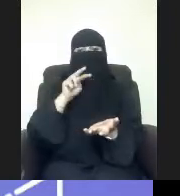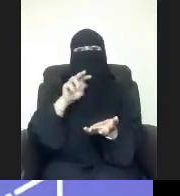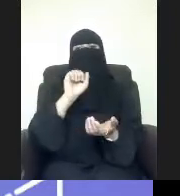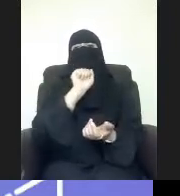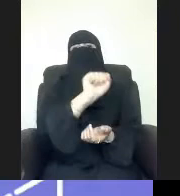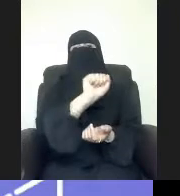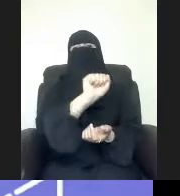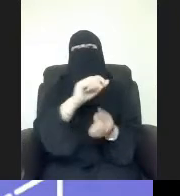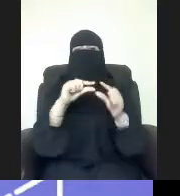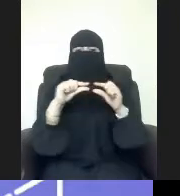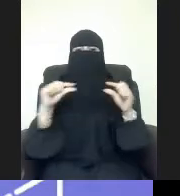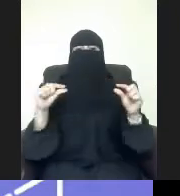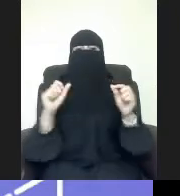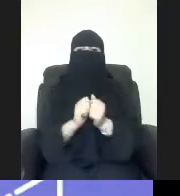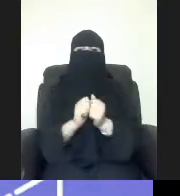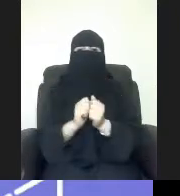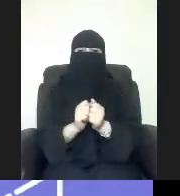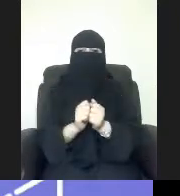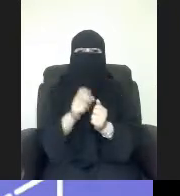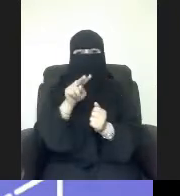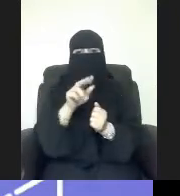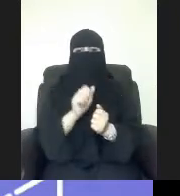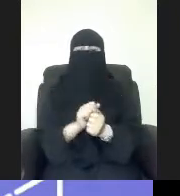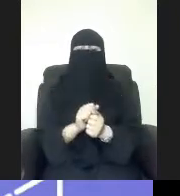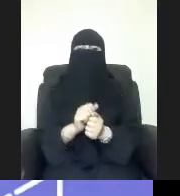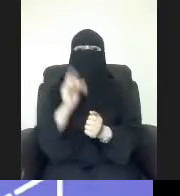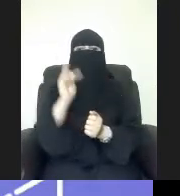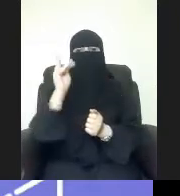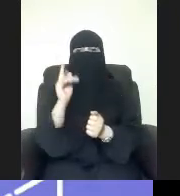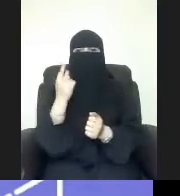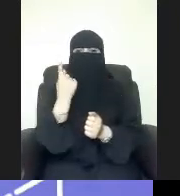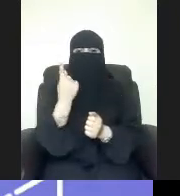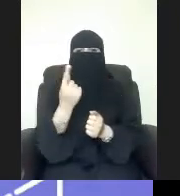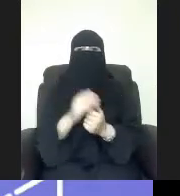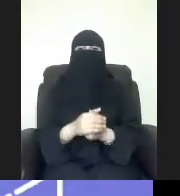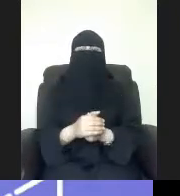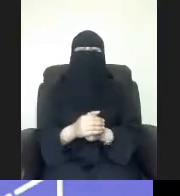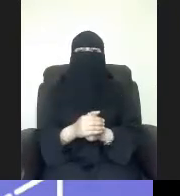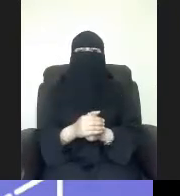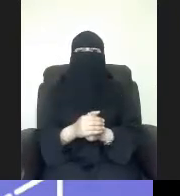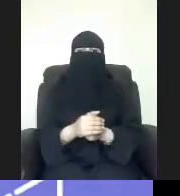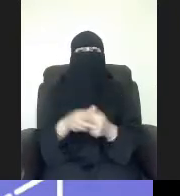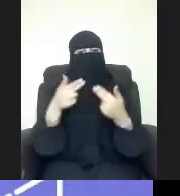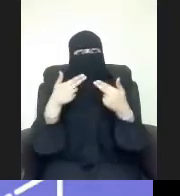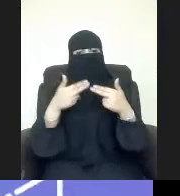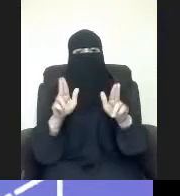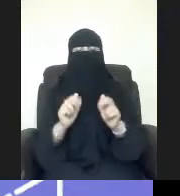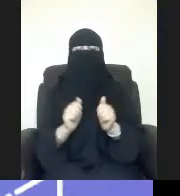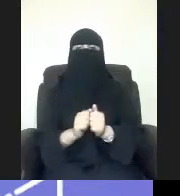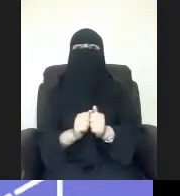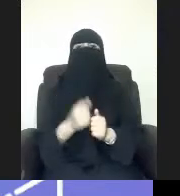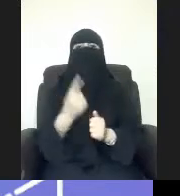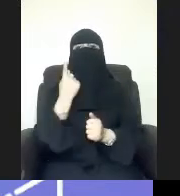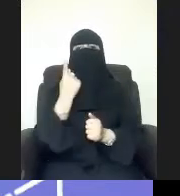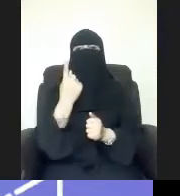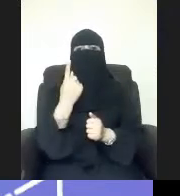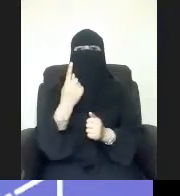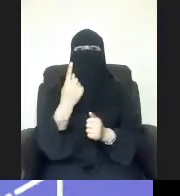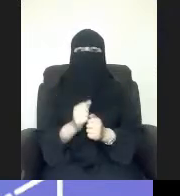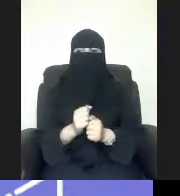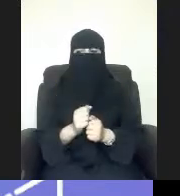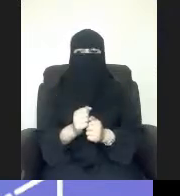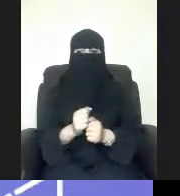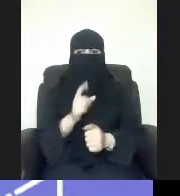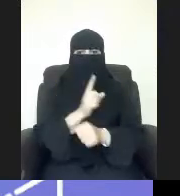الشات. نبدأ على بركة الله الجلسة بمشاركة الأستاذ دكتور بدر الصالح متحدثا لمدة 20 دقيقة حول